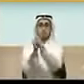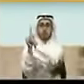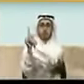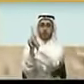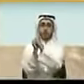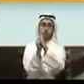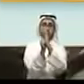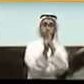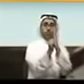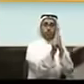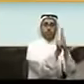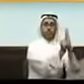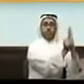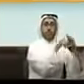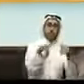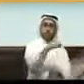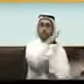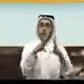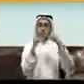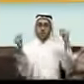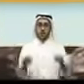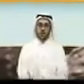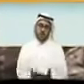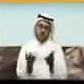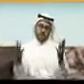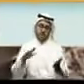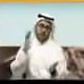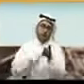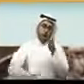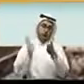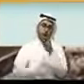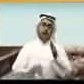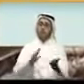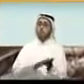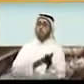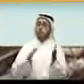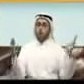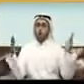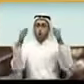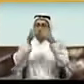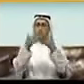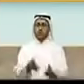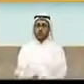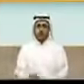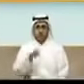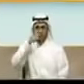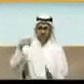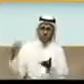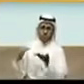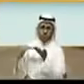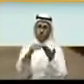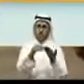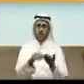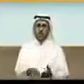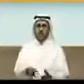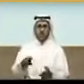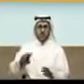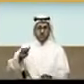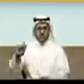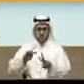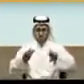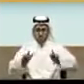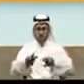ودمرت 3 جسور معلقة. وقال المتحدث باسم هيئة الإغاثة من الكوارث إن عمليات الإجلاء